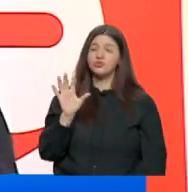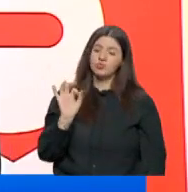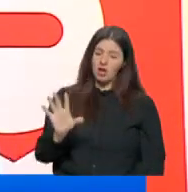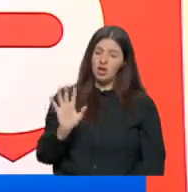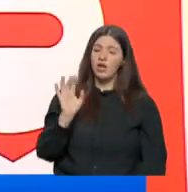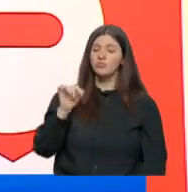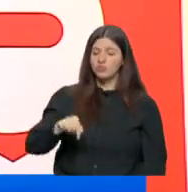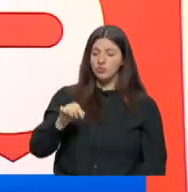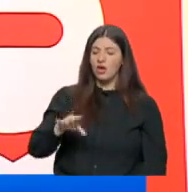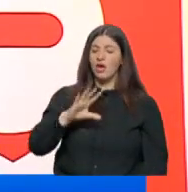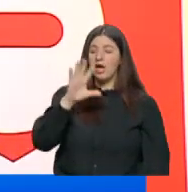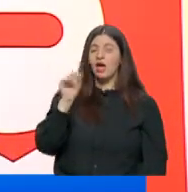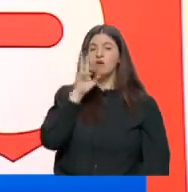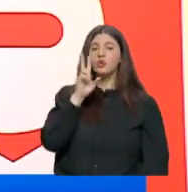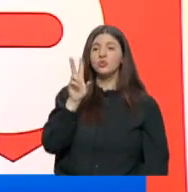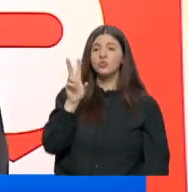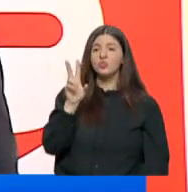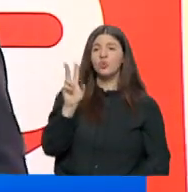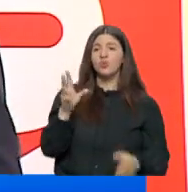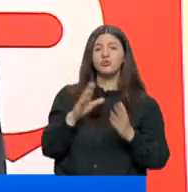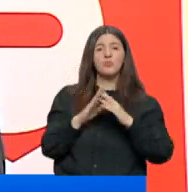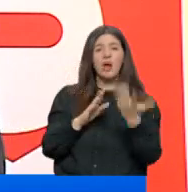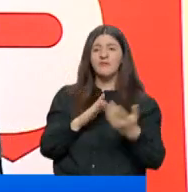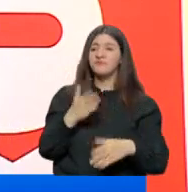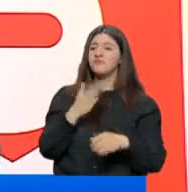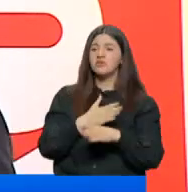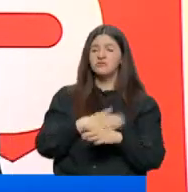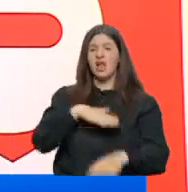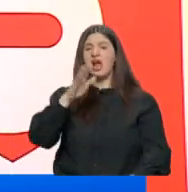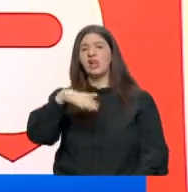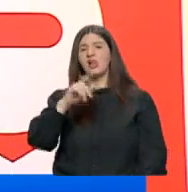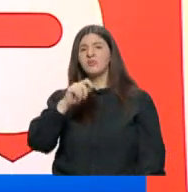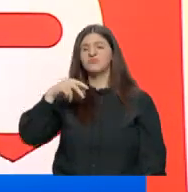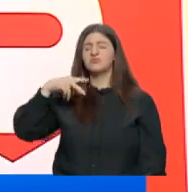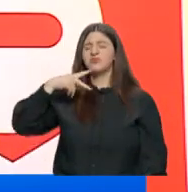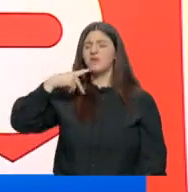hani burada her gördüğü muhalifi, vatandaşı aşağılayan,